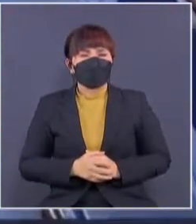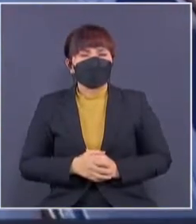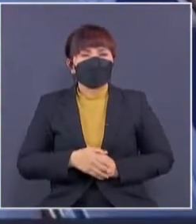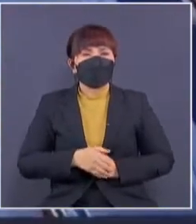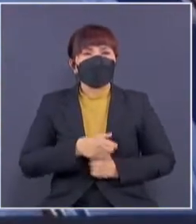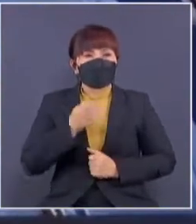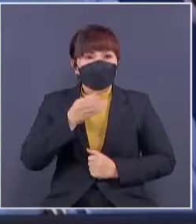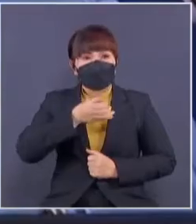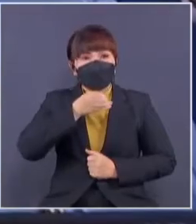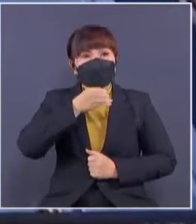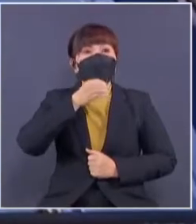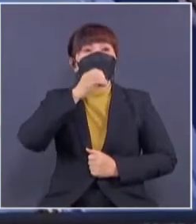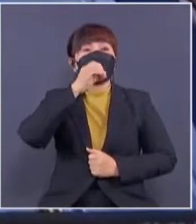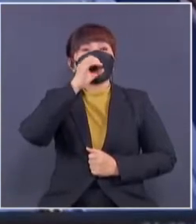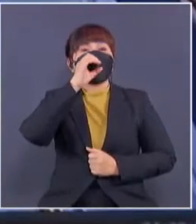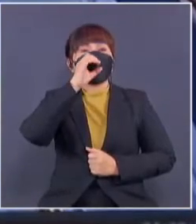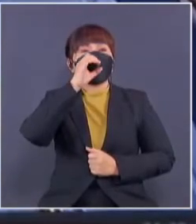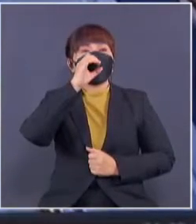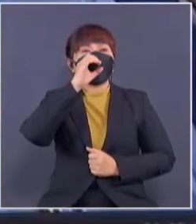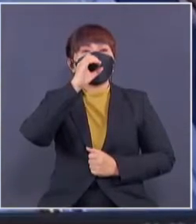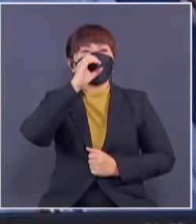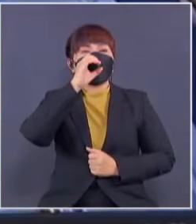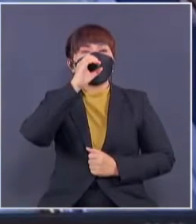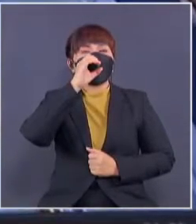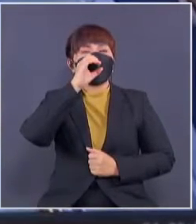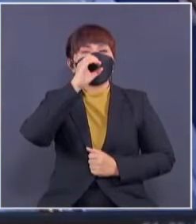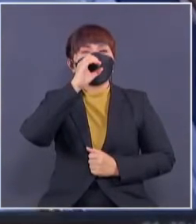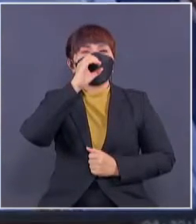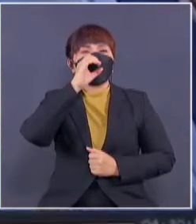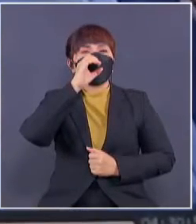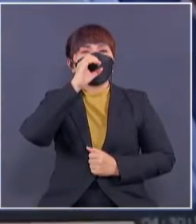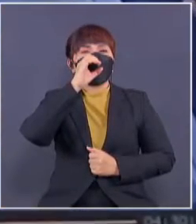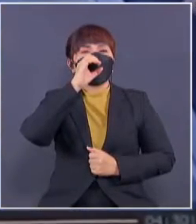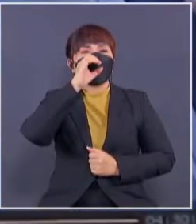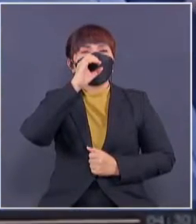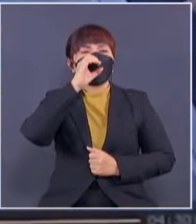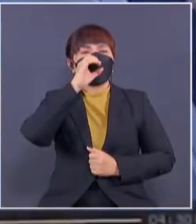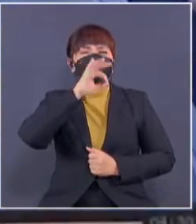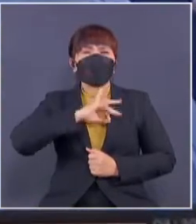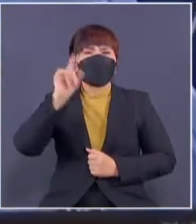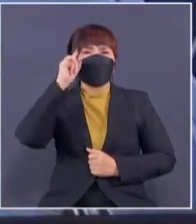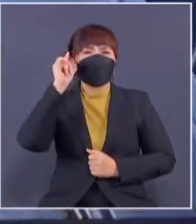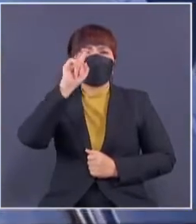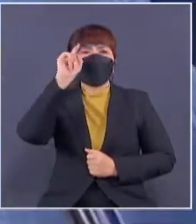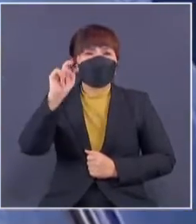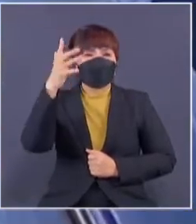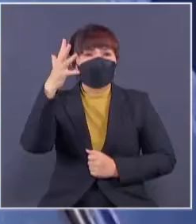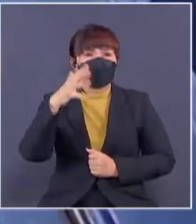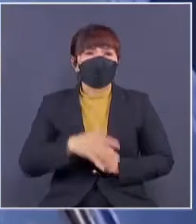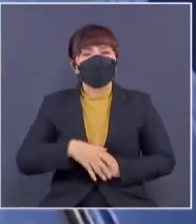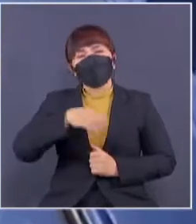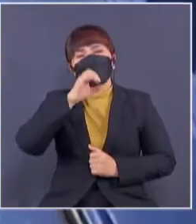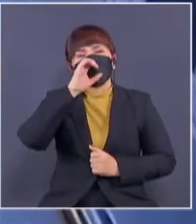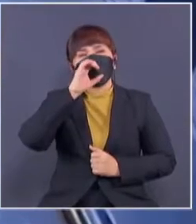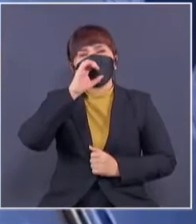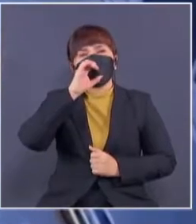แล้วก็จังหวะนี้ค่ะนี่คือภาพต่อนายจ้างยกขวดที่เธอนำมาสลับเนี่ยกระดกดื่มโดยที่ไม่ได้เอะใจเลยอะไรเลยนะคะคุณผู้ชม